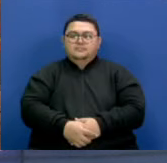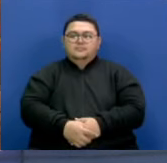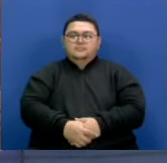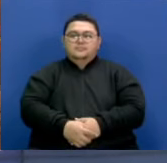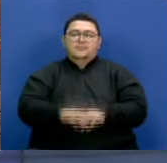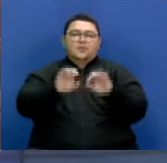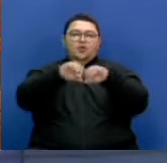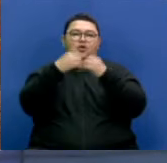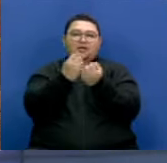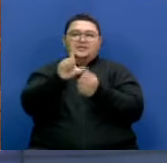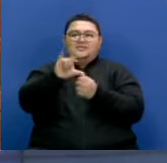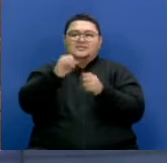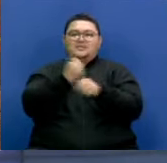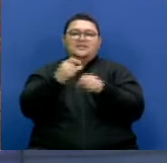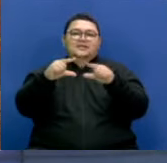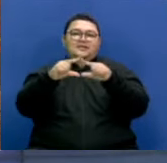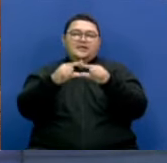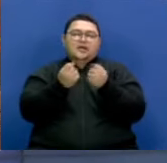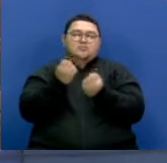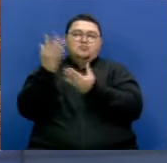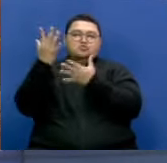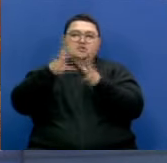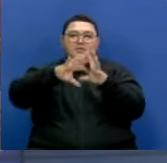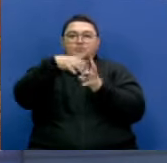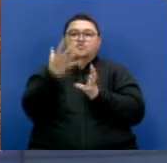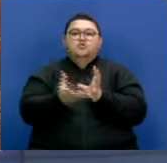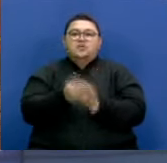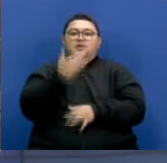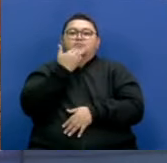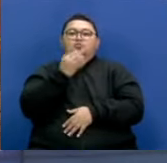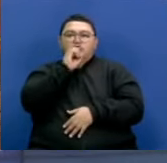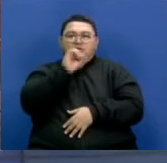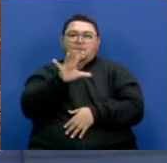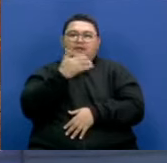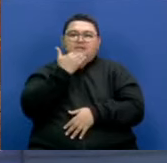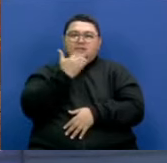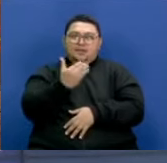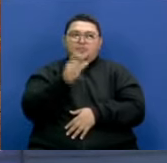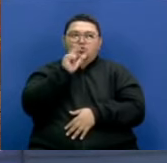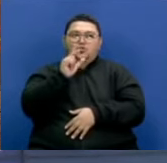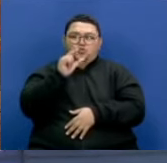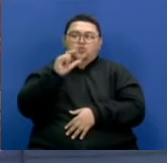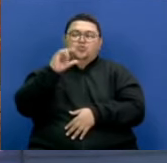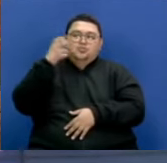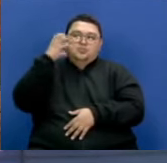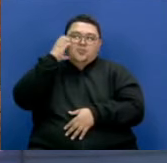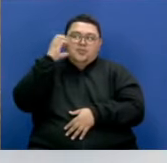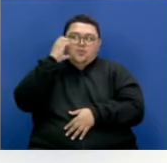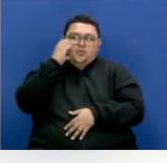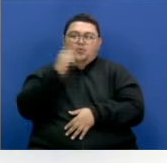Pemirsa, organisasi Liga Muslim Dunia atau World Muslim League mengucapkan selamat untuk Prabowo atas keunggulannya dalam pemilihan